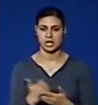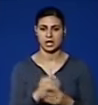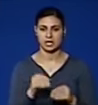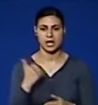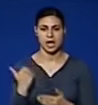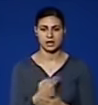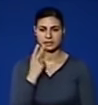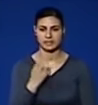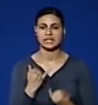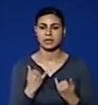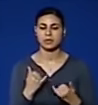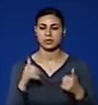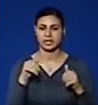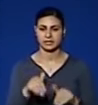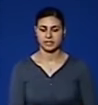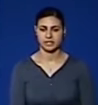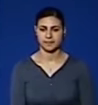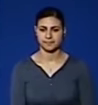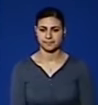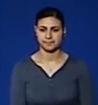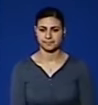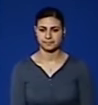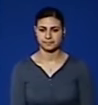ბუნებრივად თანამედროვეთ გადაწყვეტილი.